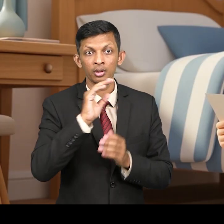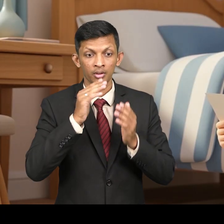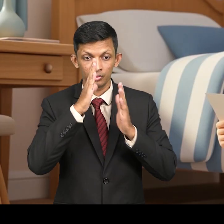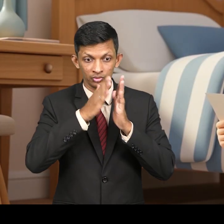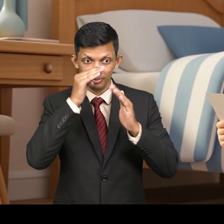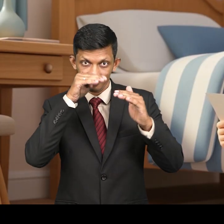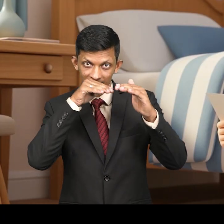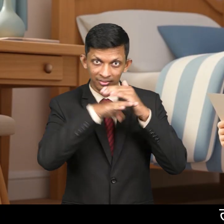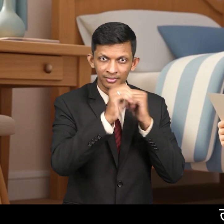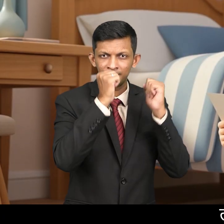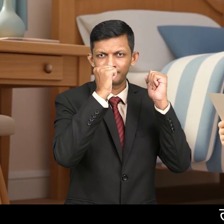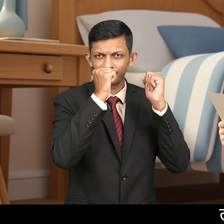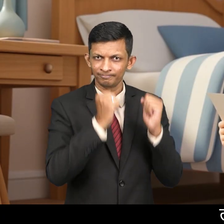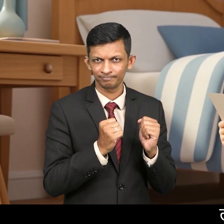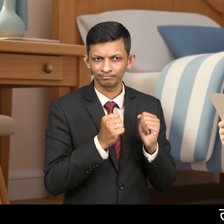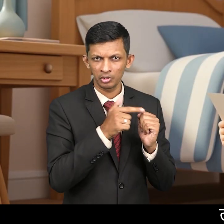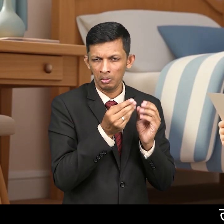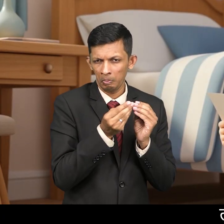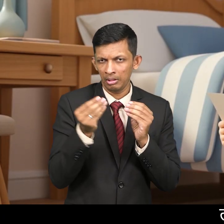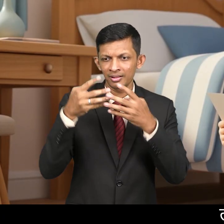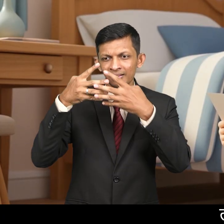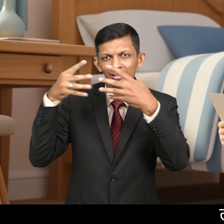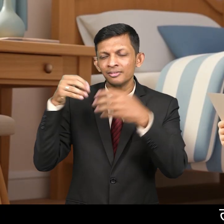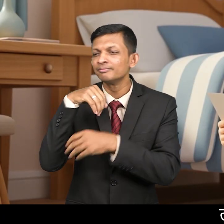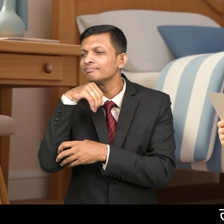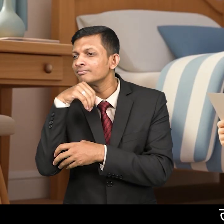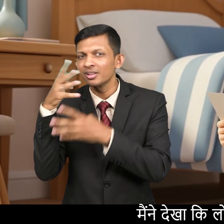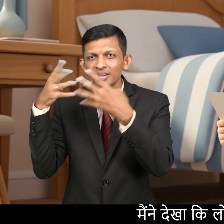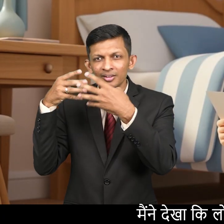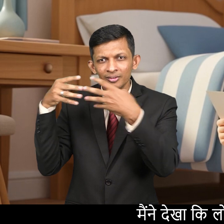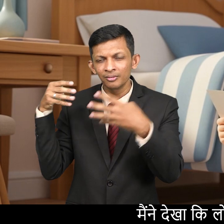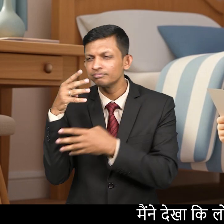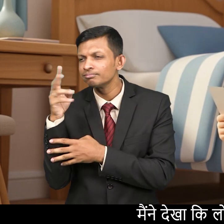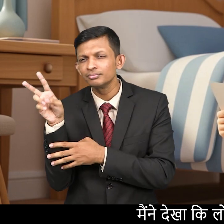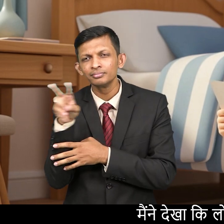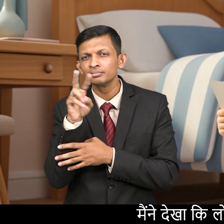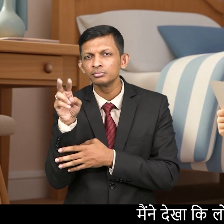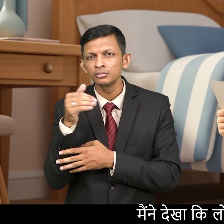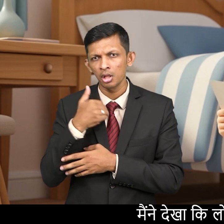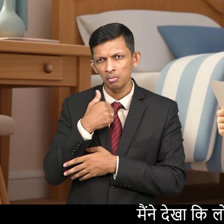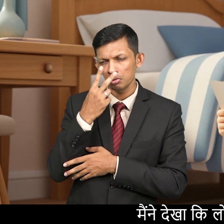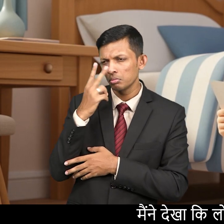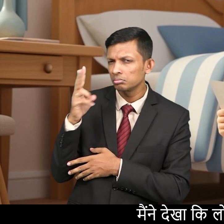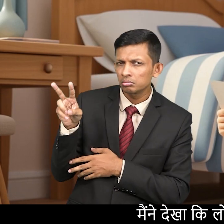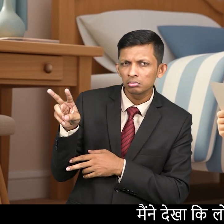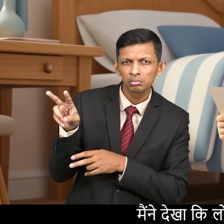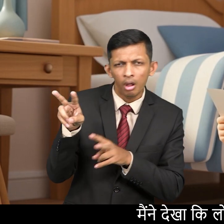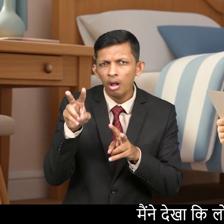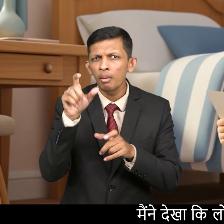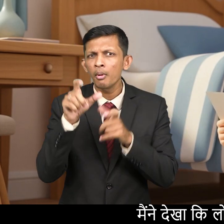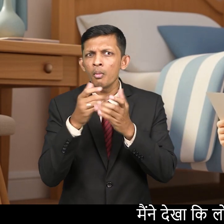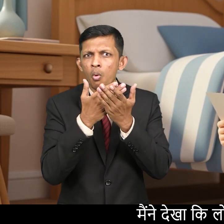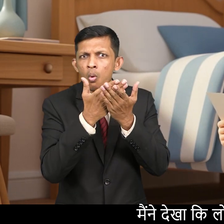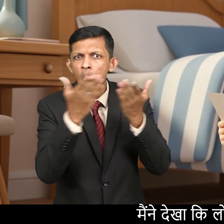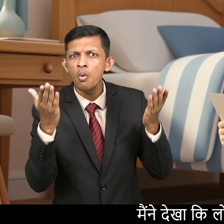जब ट्रेन आई तो मैं खिड़की के पास बैठी। मैंने देखा कि लोग बड़े बक्से